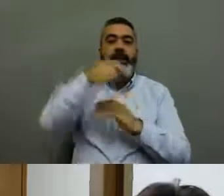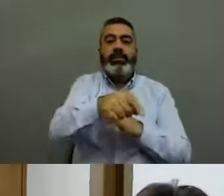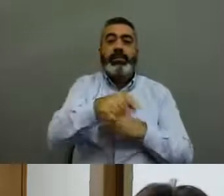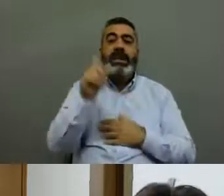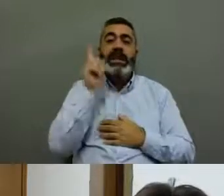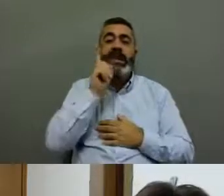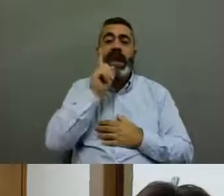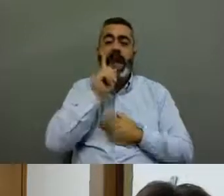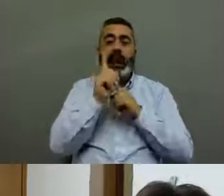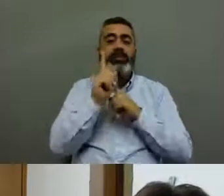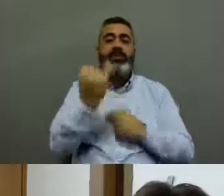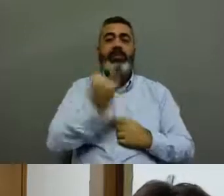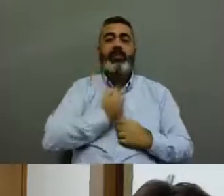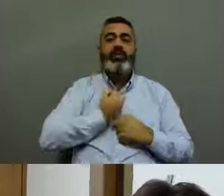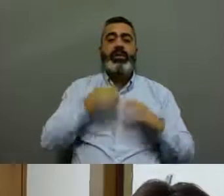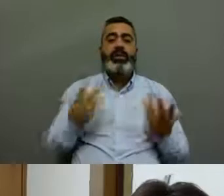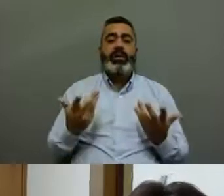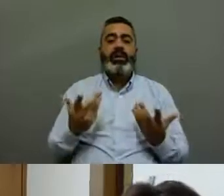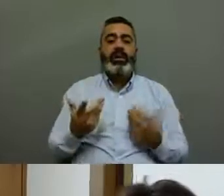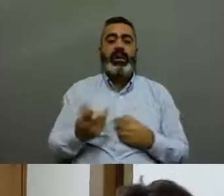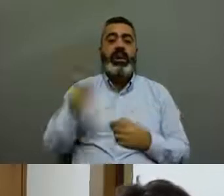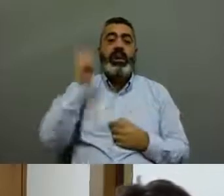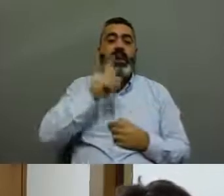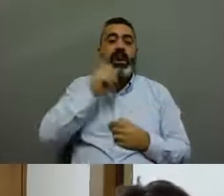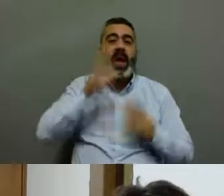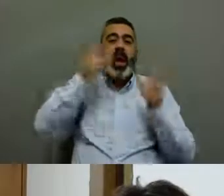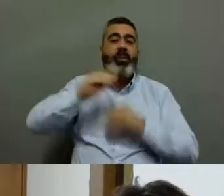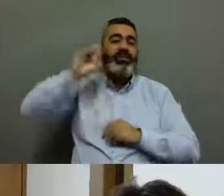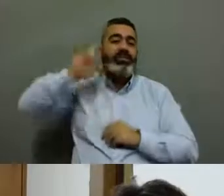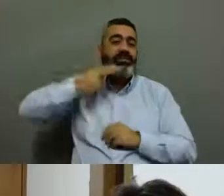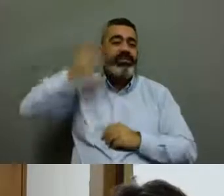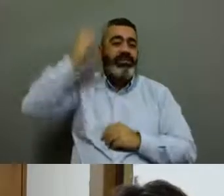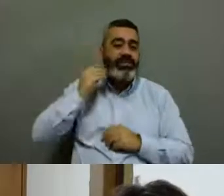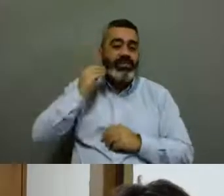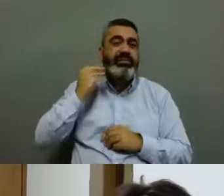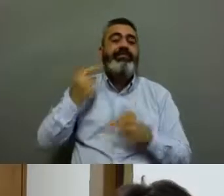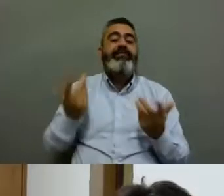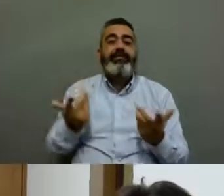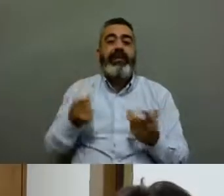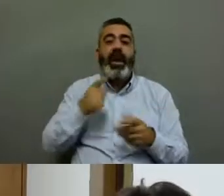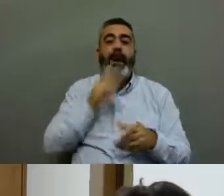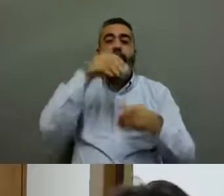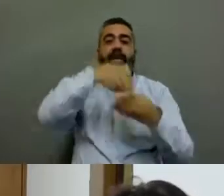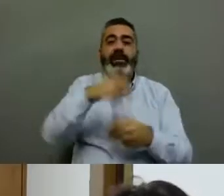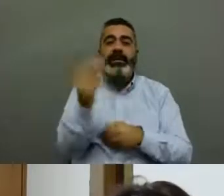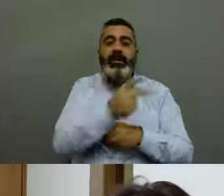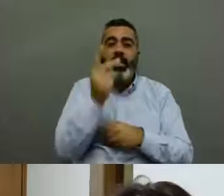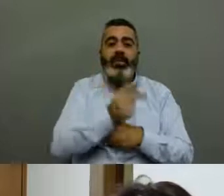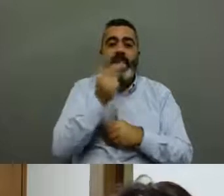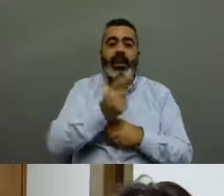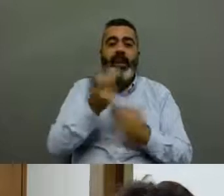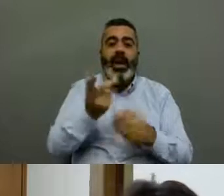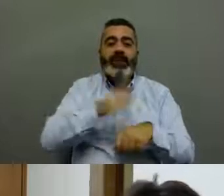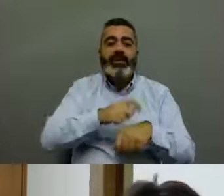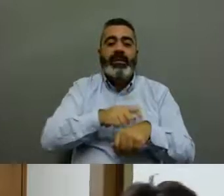γυναίκα και να είσαι γυναίκα με ακουστική βλάβη σε έναν πολιτισμό και μια κοινωνία όπως